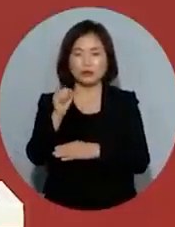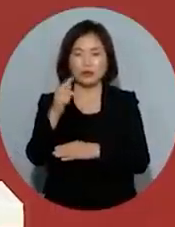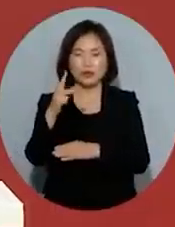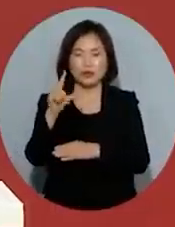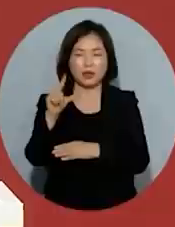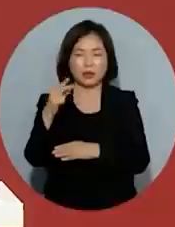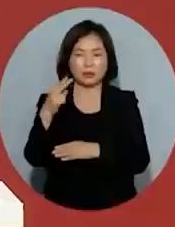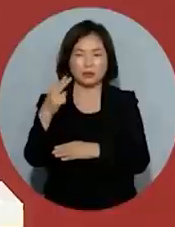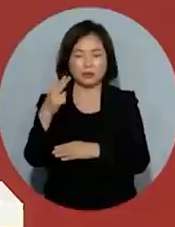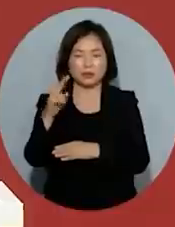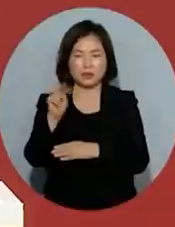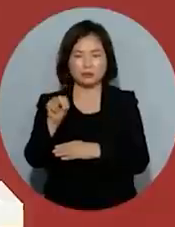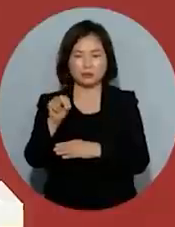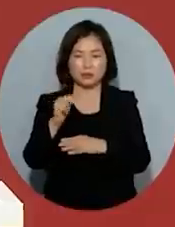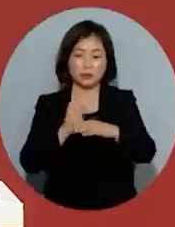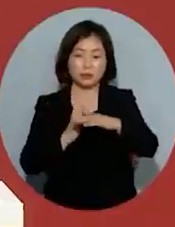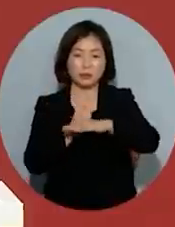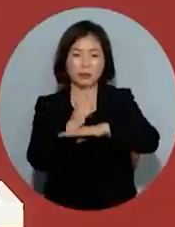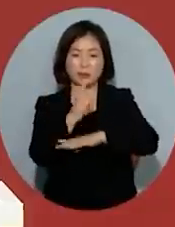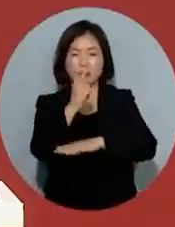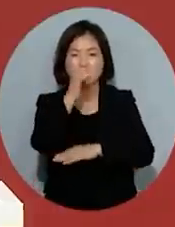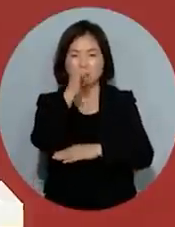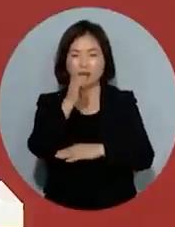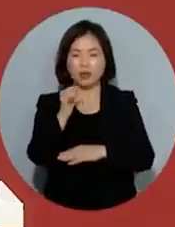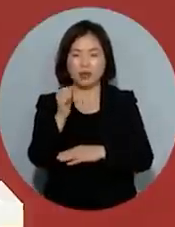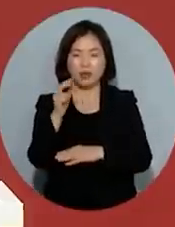시험 발사를 했고 또 이